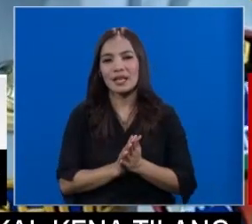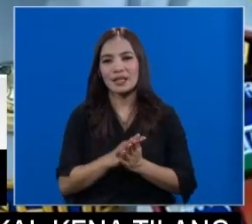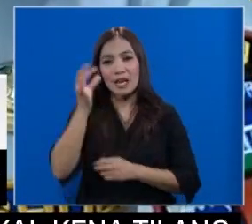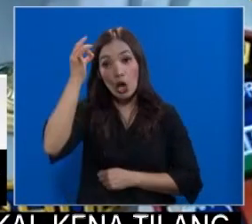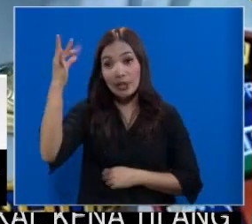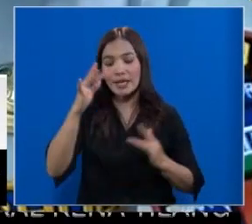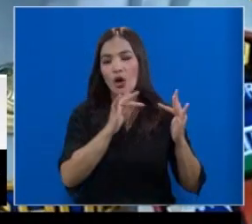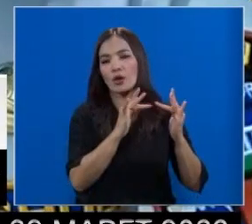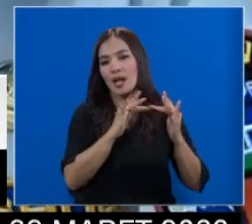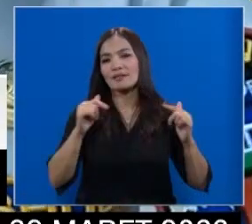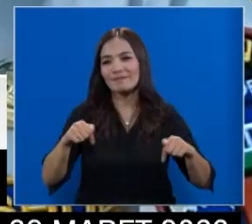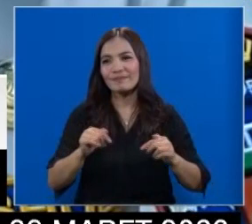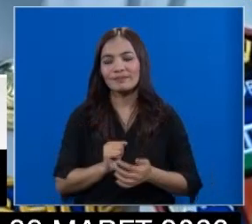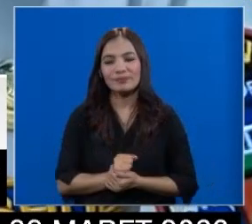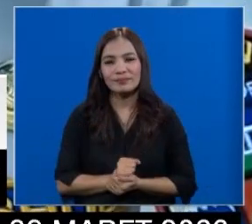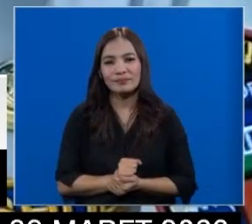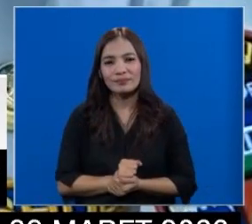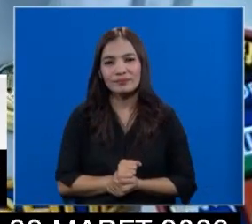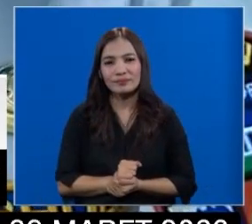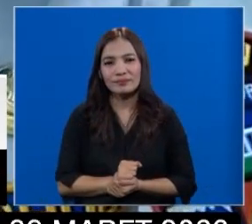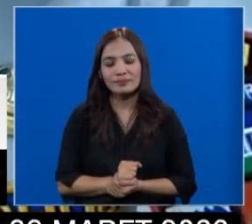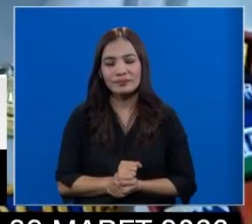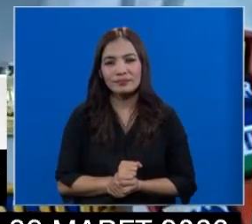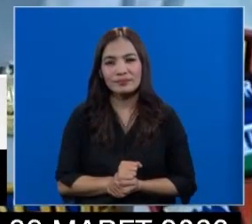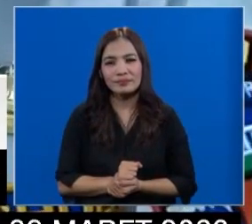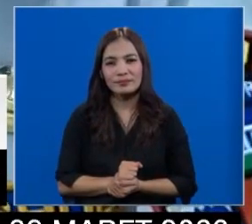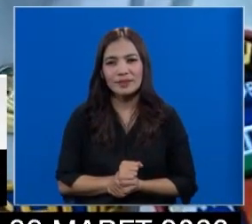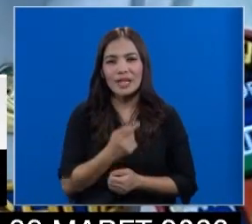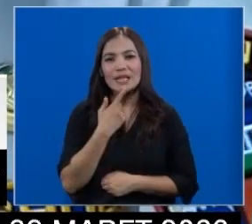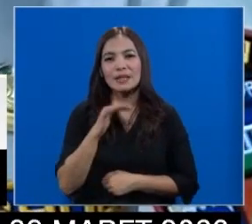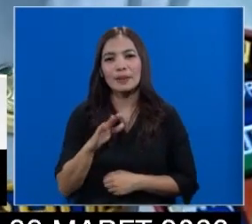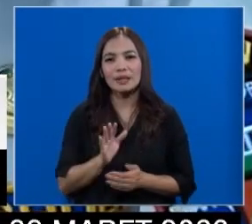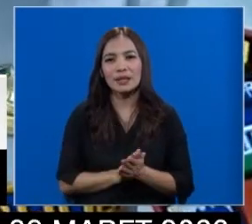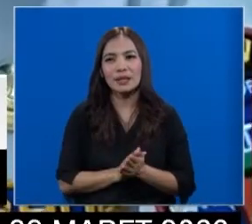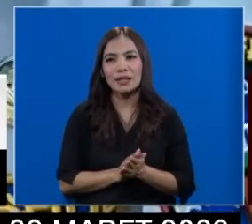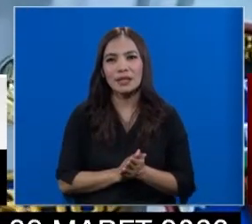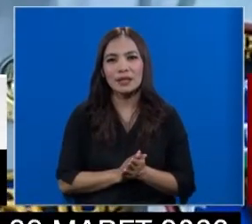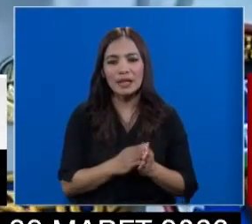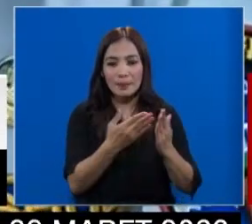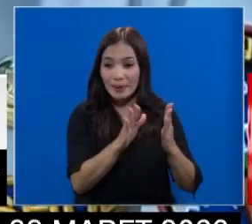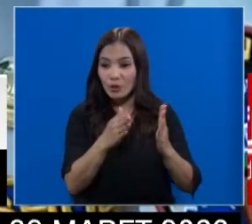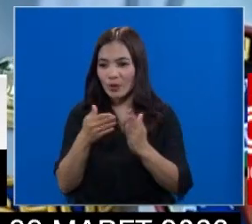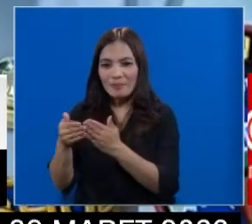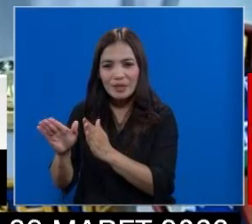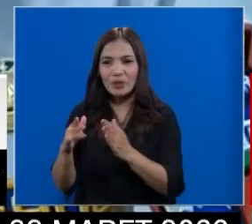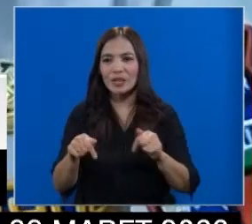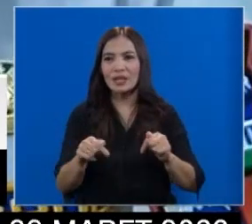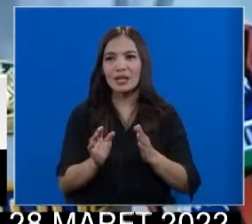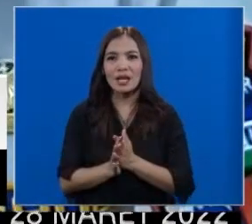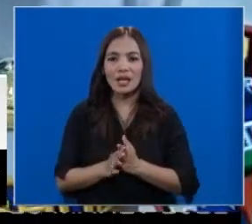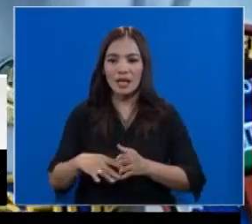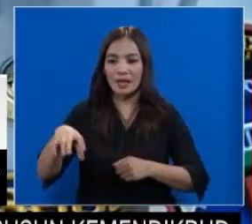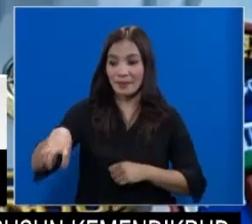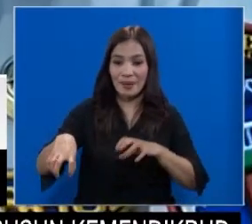roda 2, mungkin roda 4 juga. Karena mereka door-to-door ya, beca juga door-to-door. Cuman mereka diatur